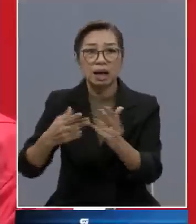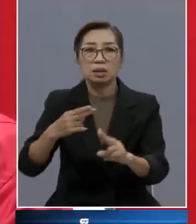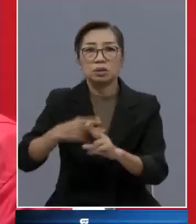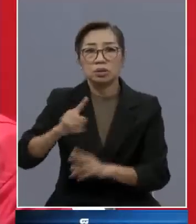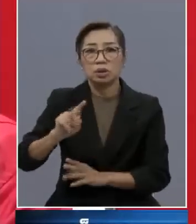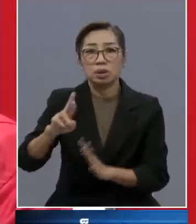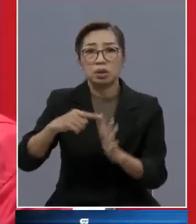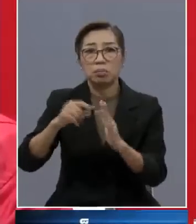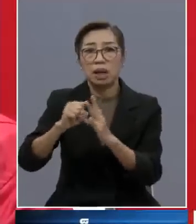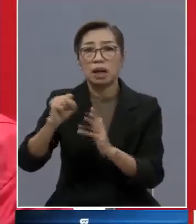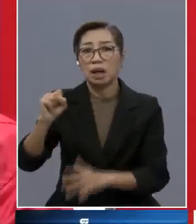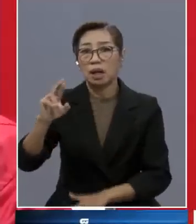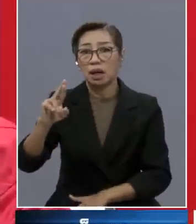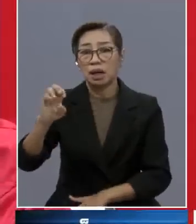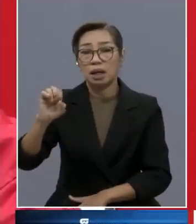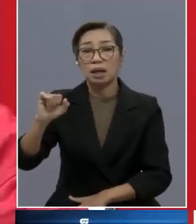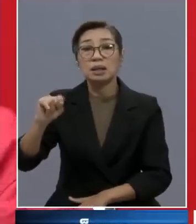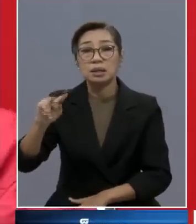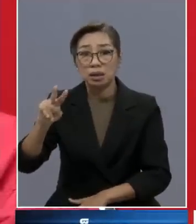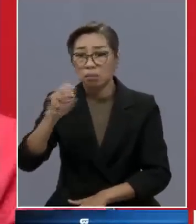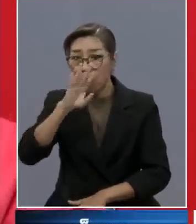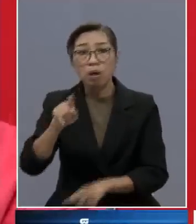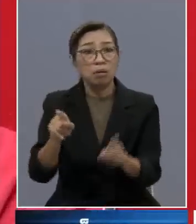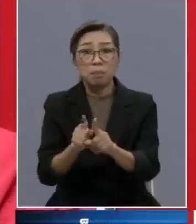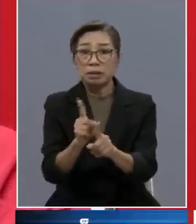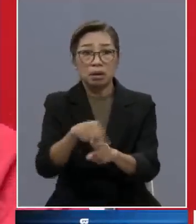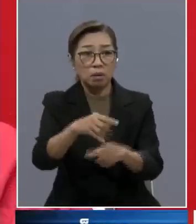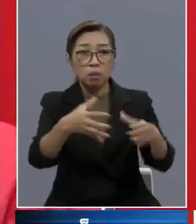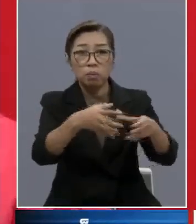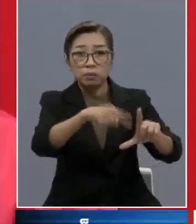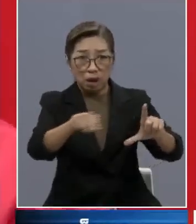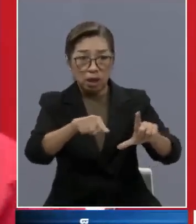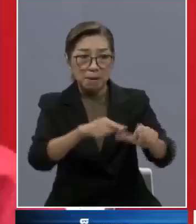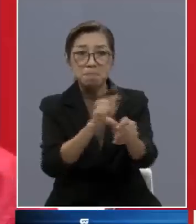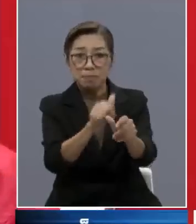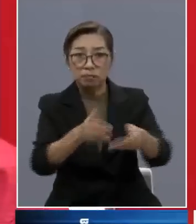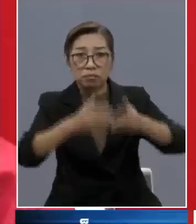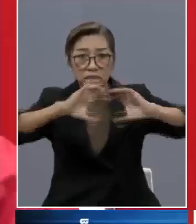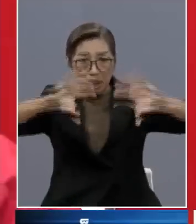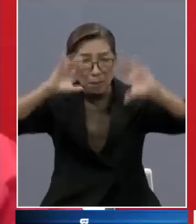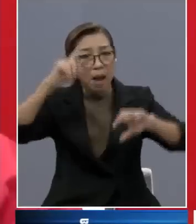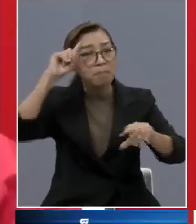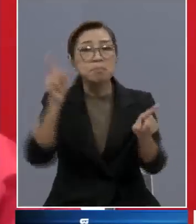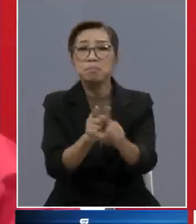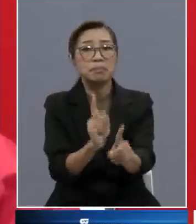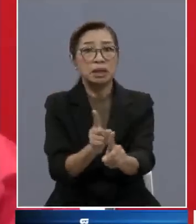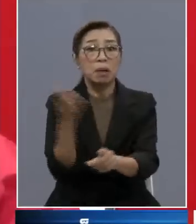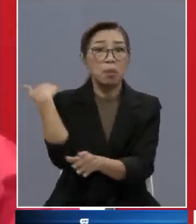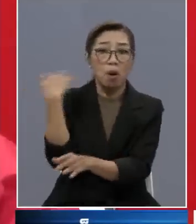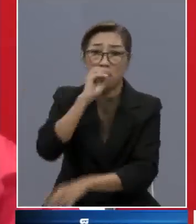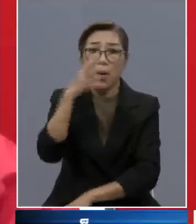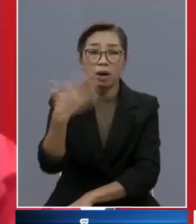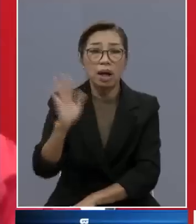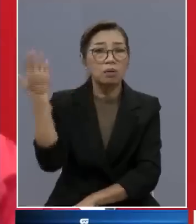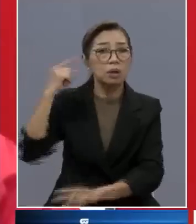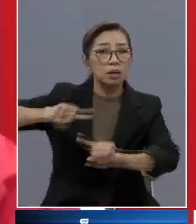อกว่าทางเพื่อไทยยังคงยืนยันในจุดยืนสนับสนุนก้าวไกลเป็นแกนนำจัดตั้งรัฐบาลไม่เปลี่ยนแปลงนะครับไม่เปลี่ยนแปลงไปจากหลักการที่ได้ประกาศเอาไว้ตั้งแต่15